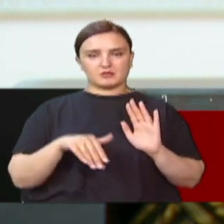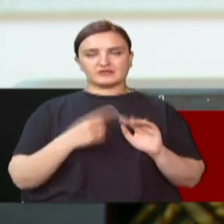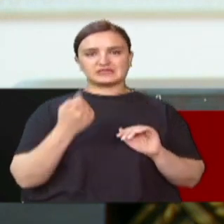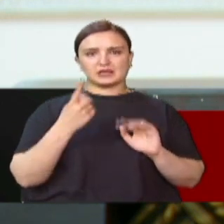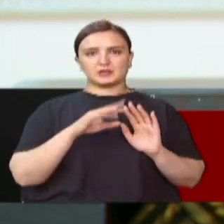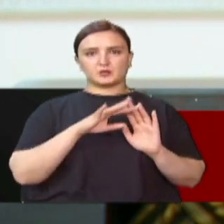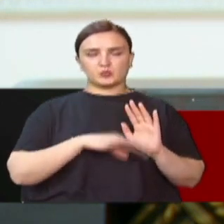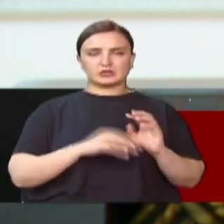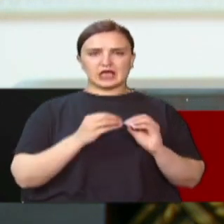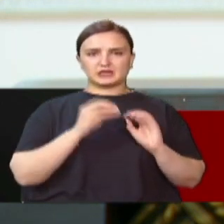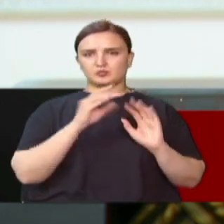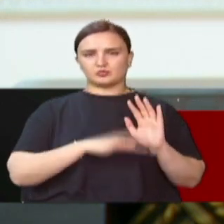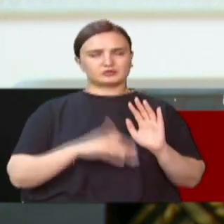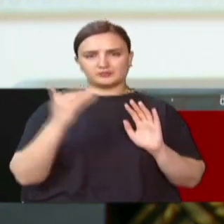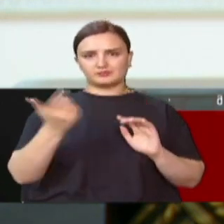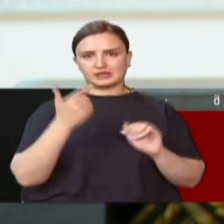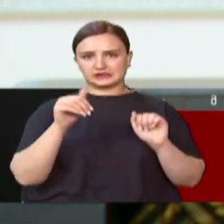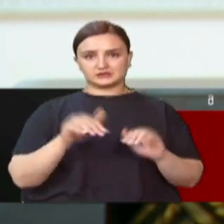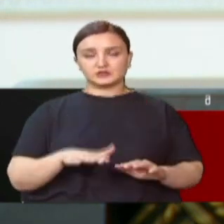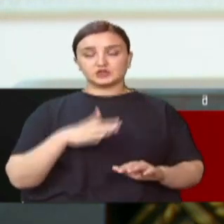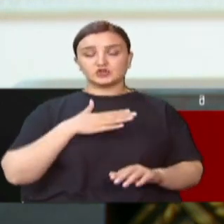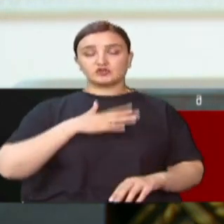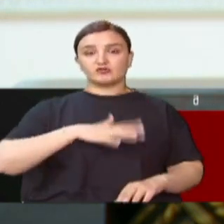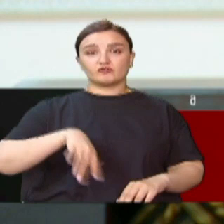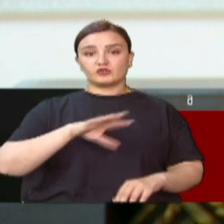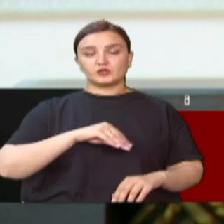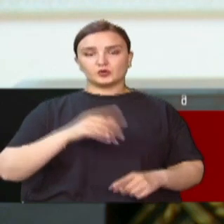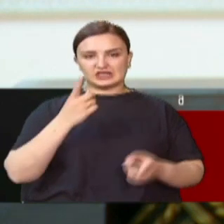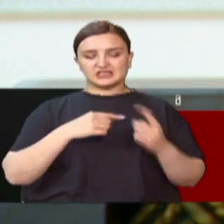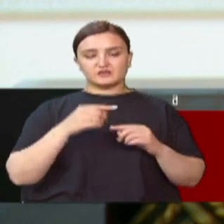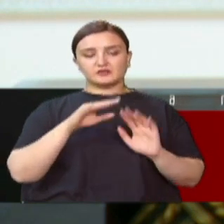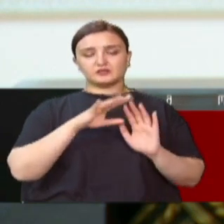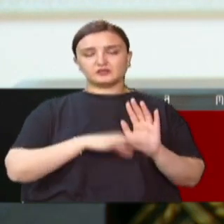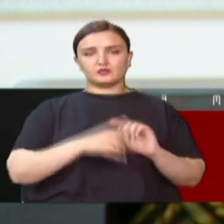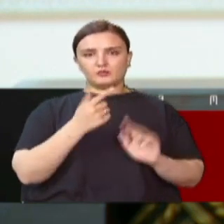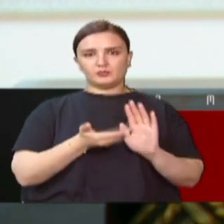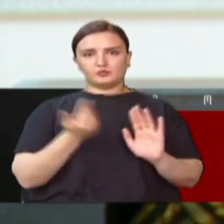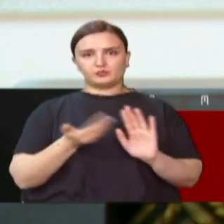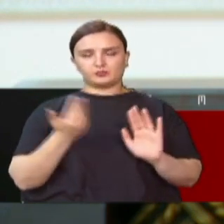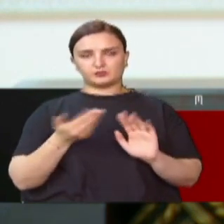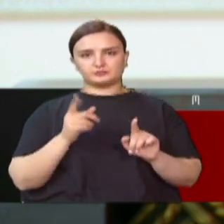11 პუნქტი ან 10, ეს მათი გადასაწყვეტია და ჩვენ ვიწნევთ უკან ჩამონათვალიდან აი ამ